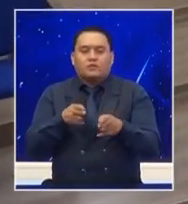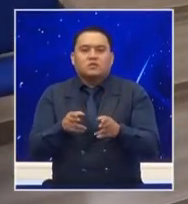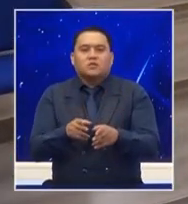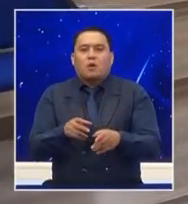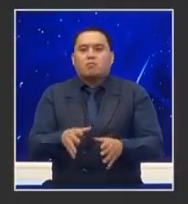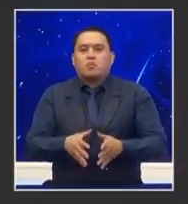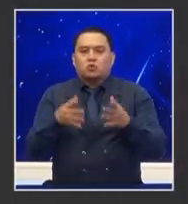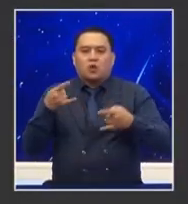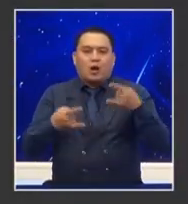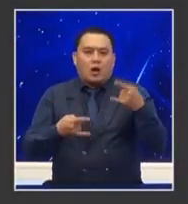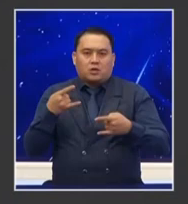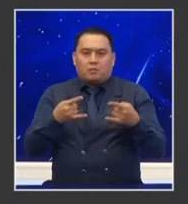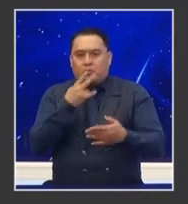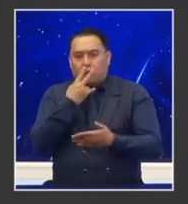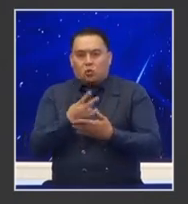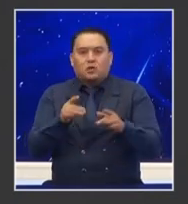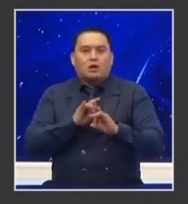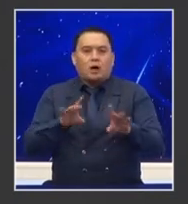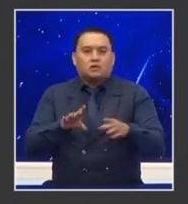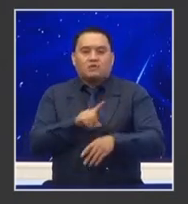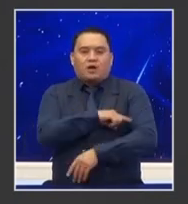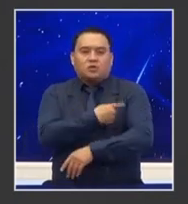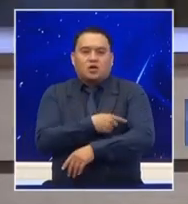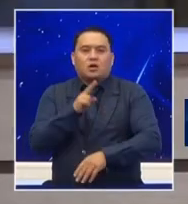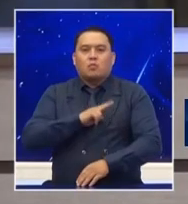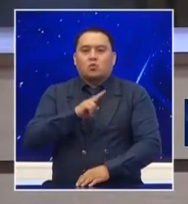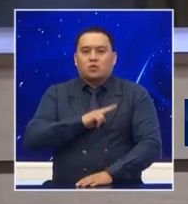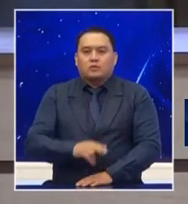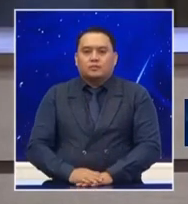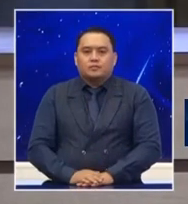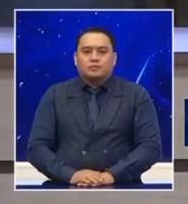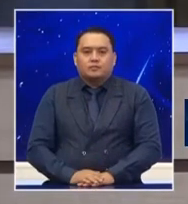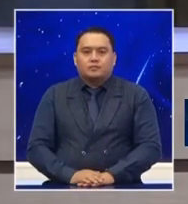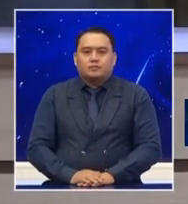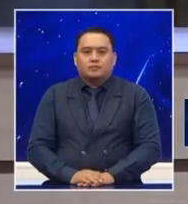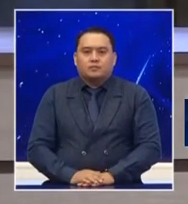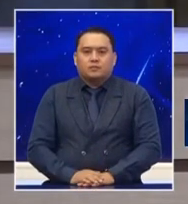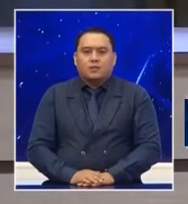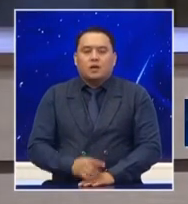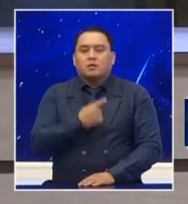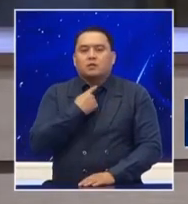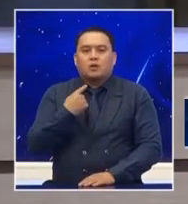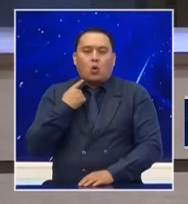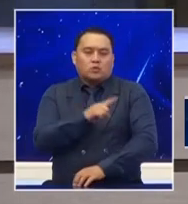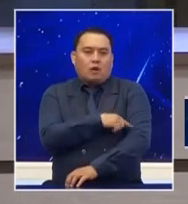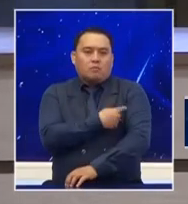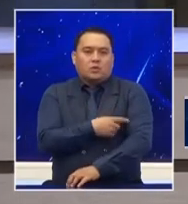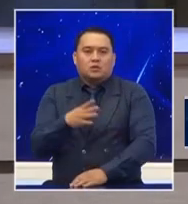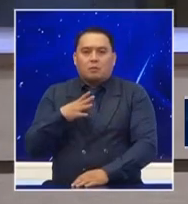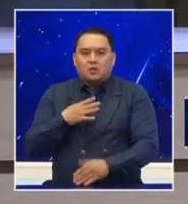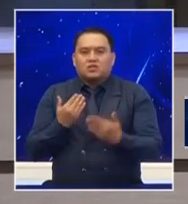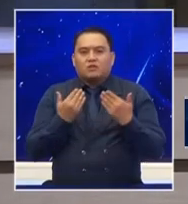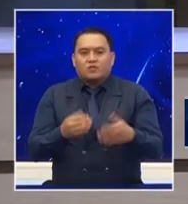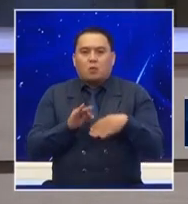где на большом экране можно было детально рассмотреть врача за работой. На базе Талдыкурганской многопрофильной клинической больницы городской